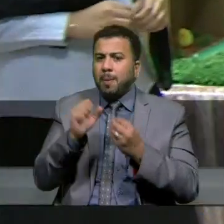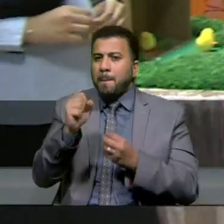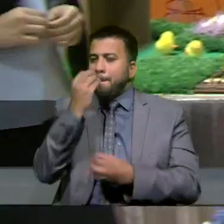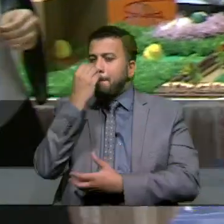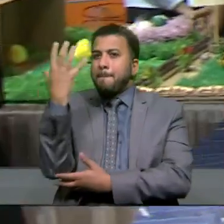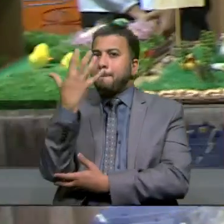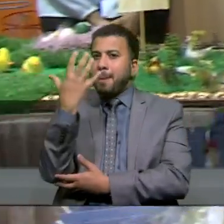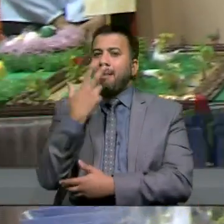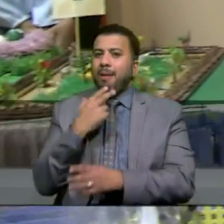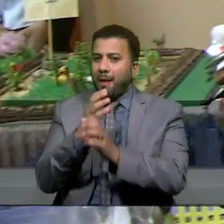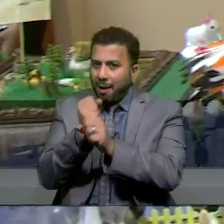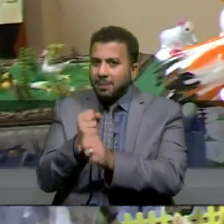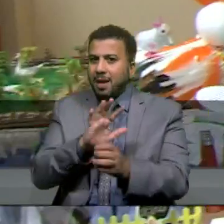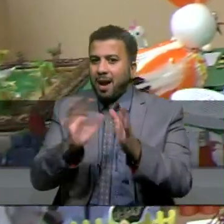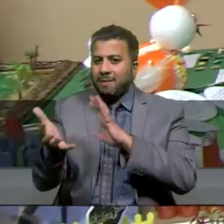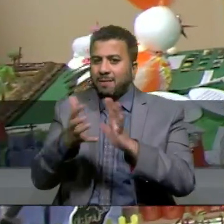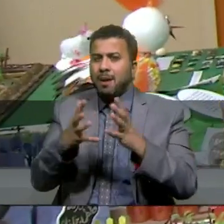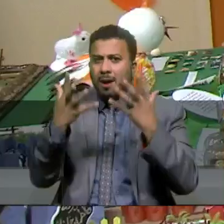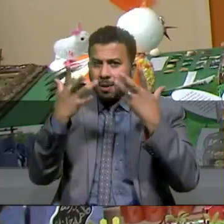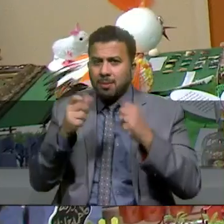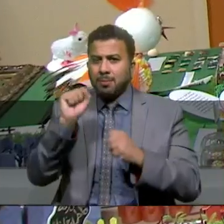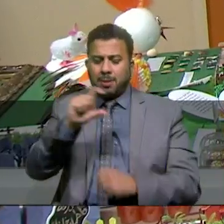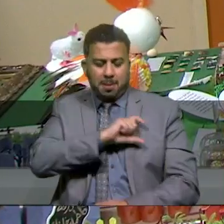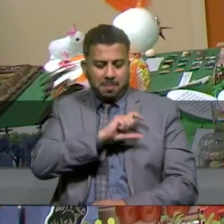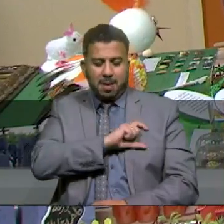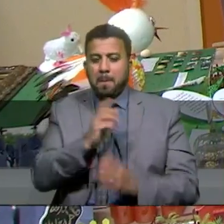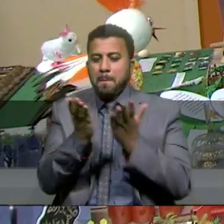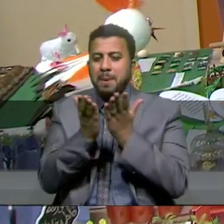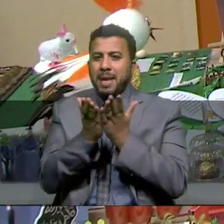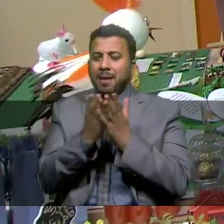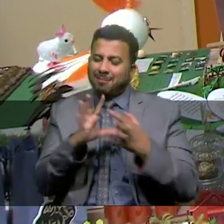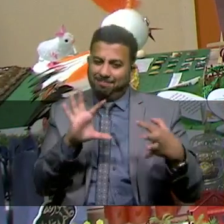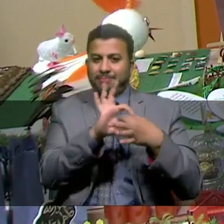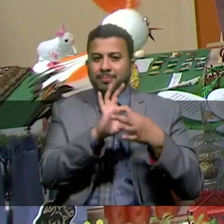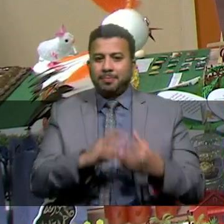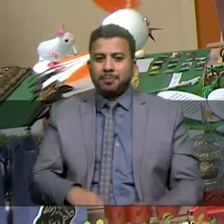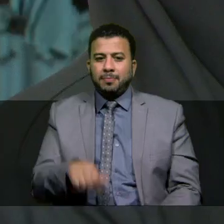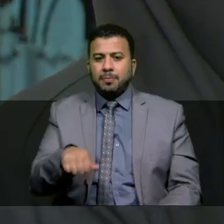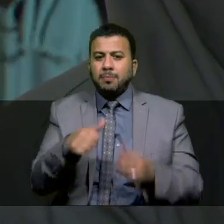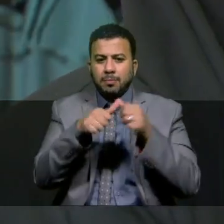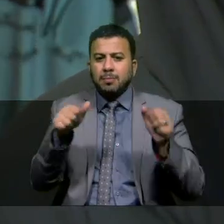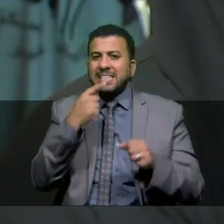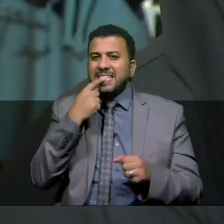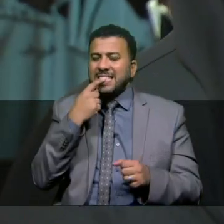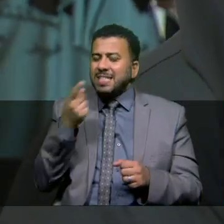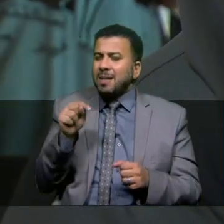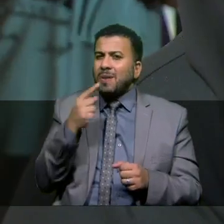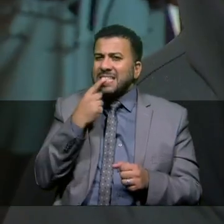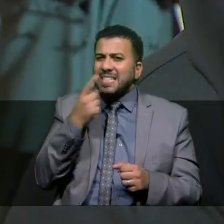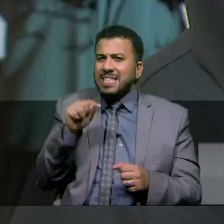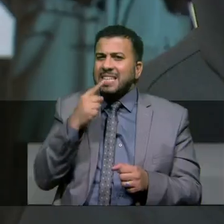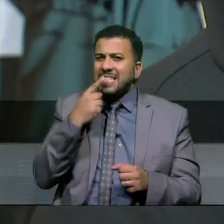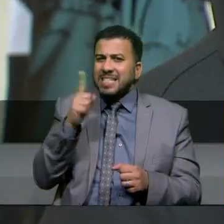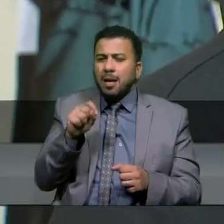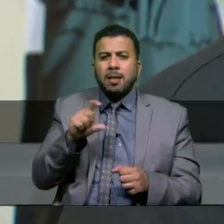بالبيئة، وذلك بمشاركة عدد من طلبة المدارس. هذا المعرض يتم إقامته سنوياً بما